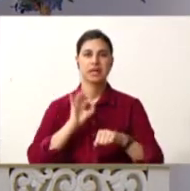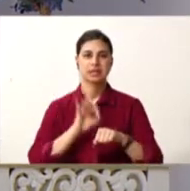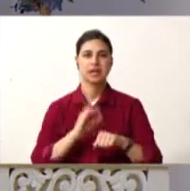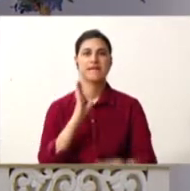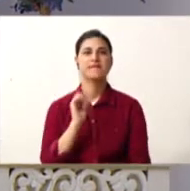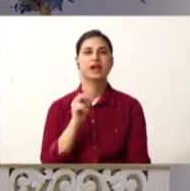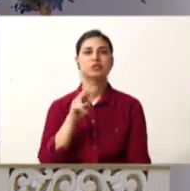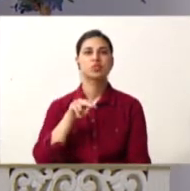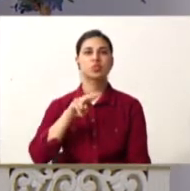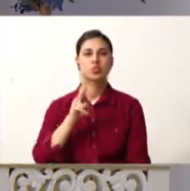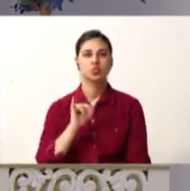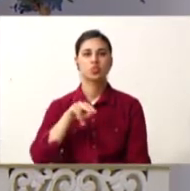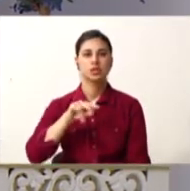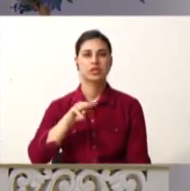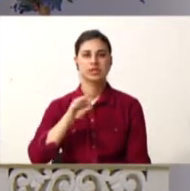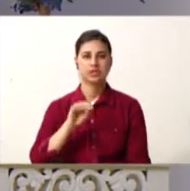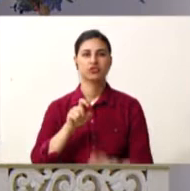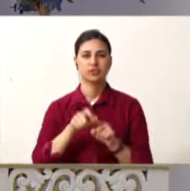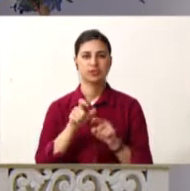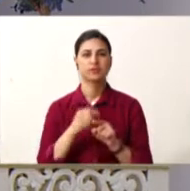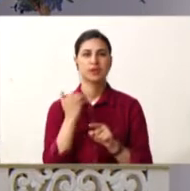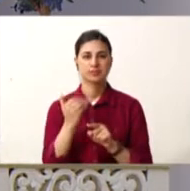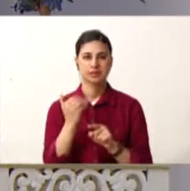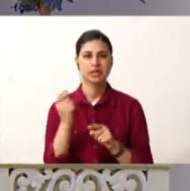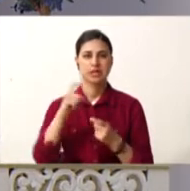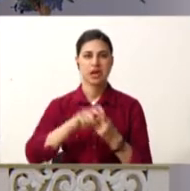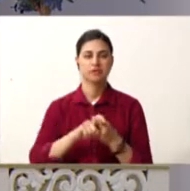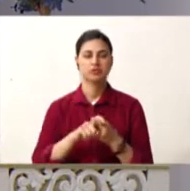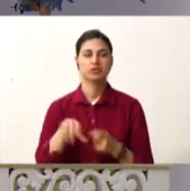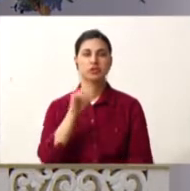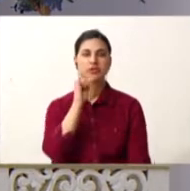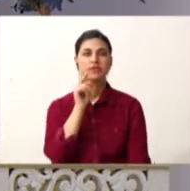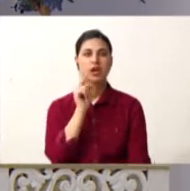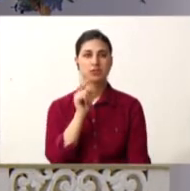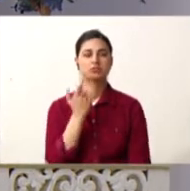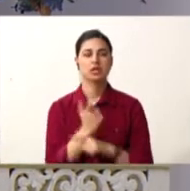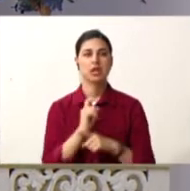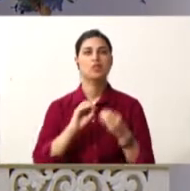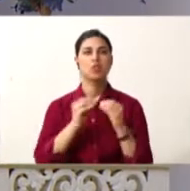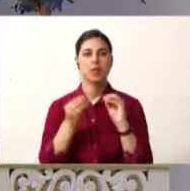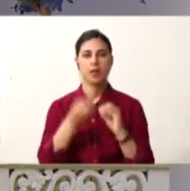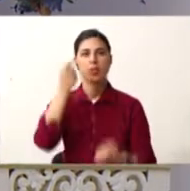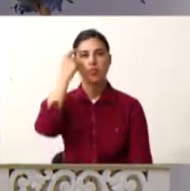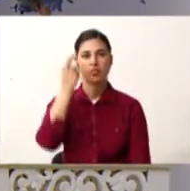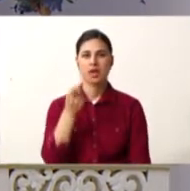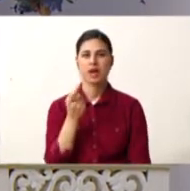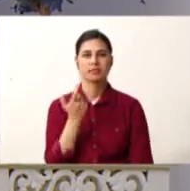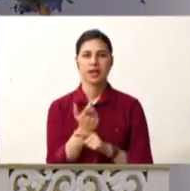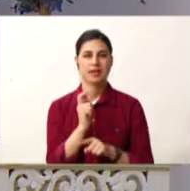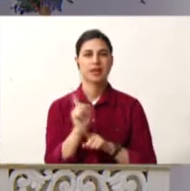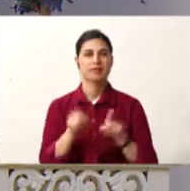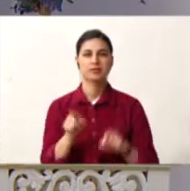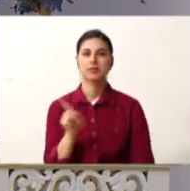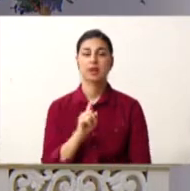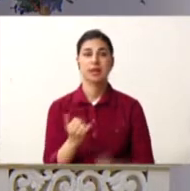ასე ქვია პრობლემას, რომელზედაც დღეს ჩვენ გესაუბრებით და თქვენ შეიძლება მოგეჩვენოთ, რომ ეს იშვიათი პრობლემაა. მაგრამ თანამედროვე